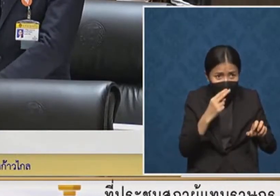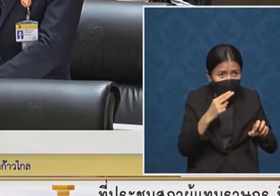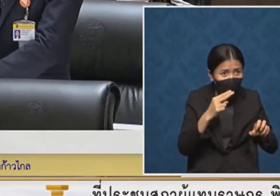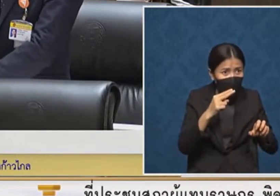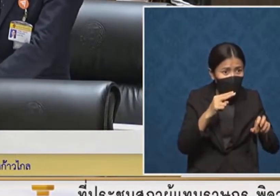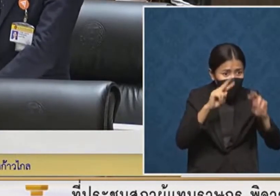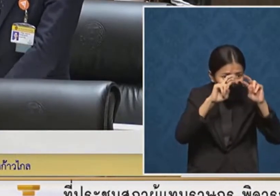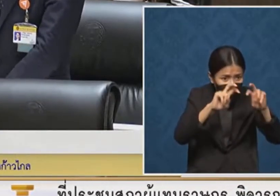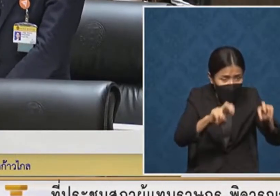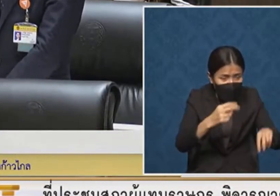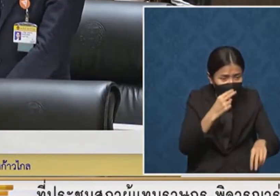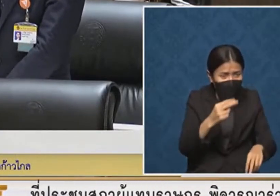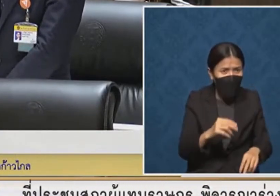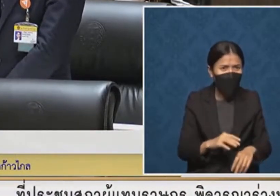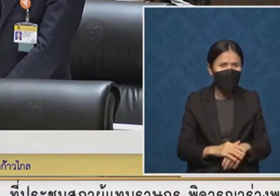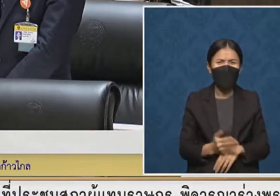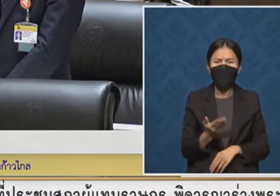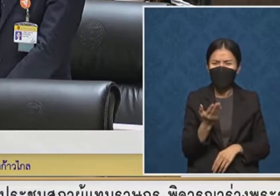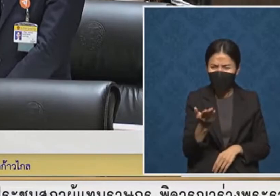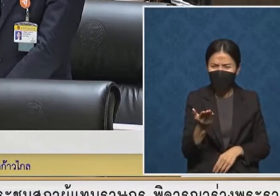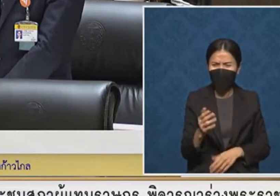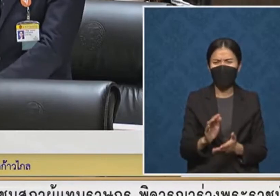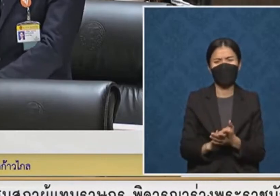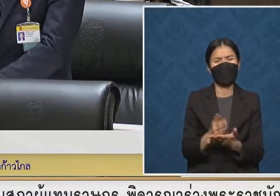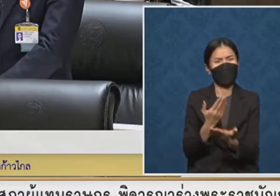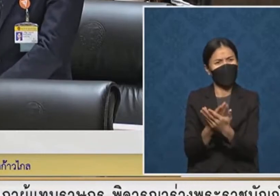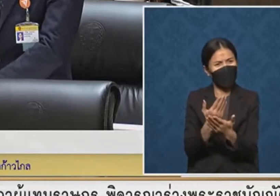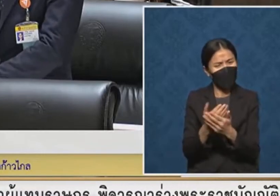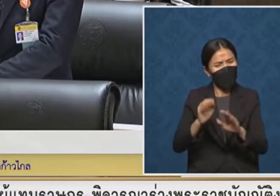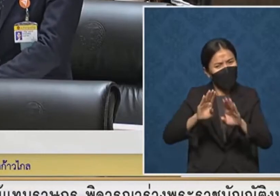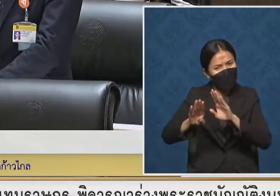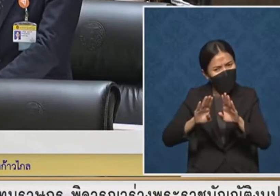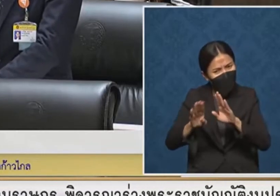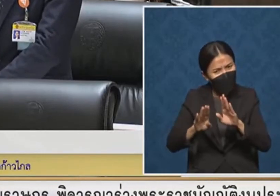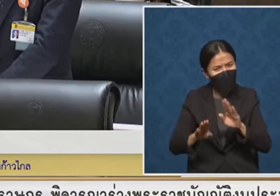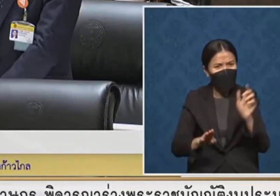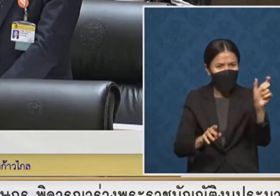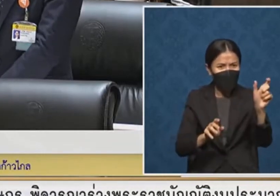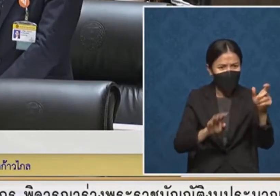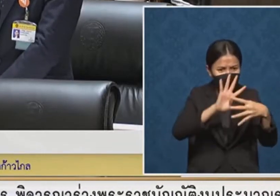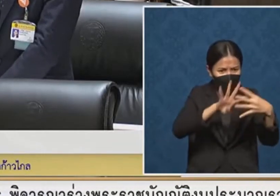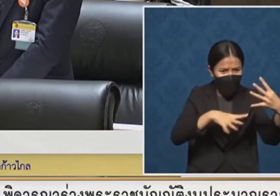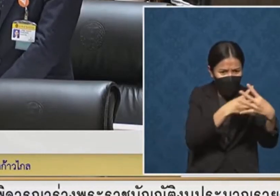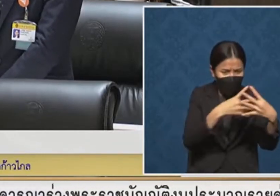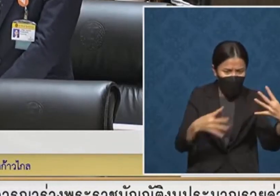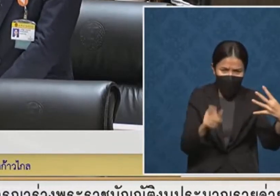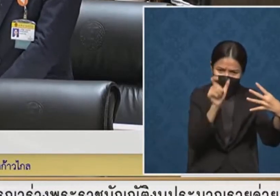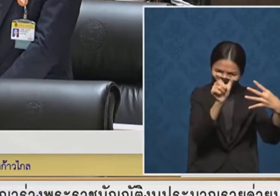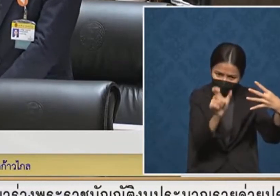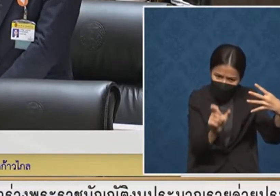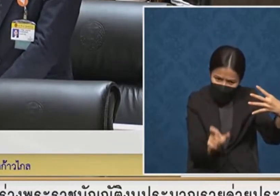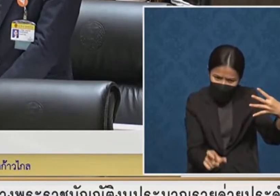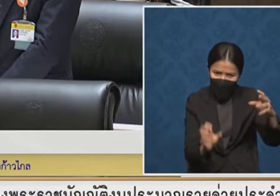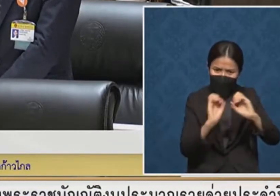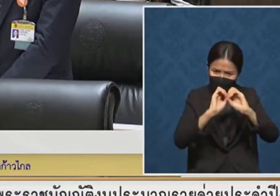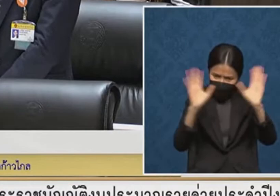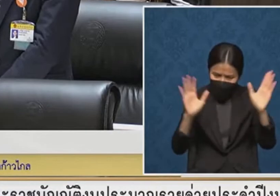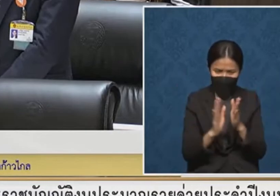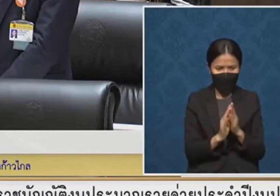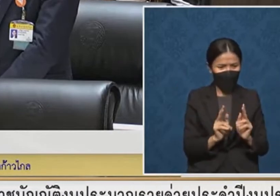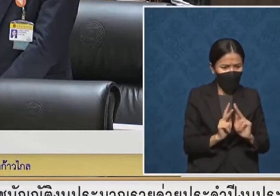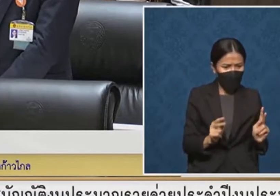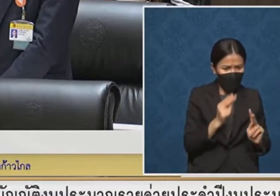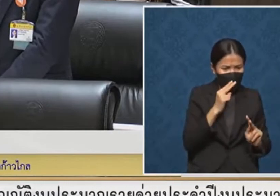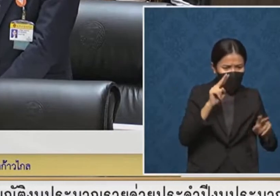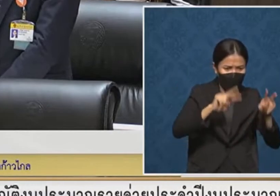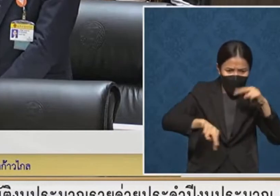รจะ่านไม่ตัตสอราคาเว้ใหดีก่อนกัมาทราก ควจะพิจารณาความจะมเป็นคามคุ้มค่าแลก็ประโยชน์ทจะได้ร